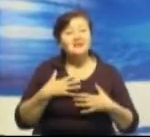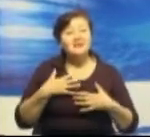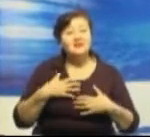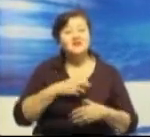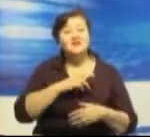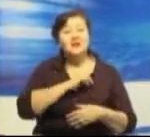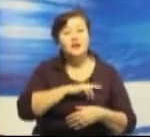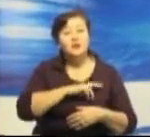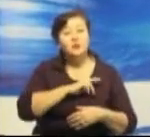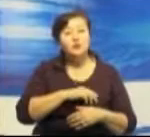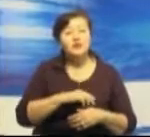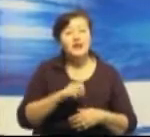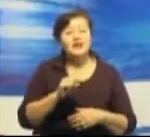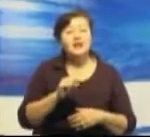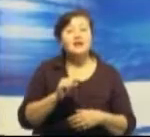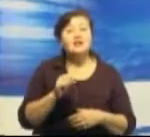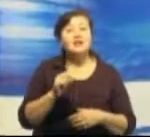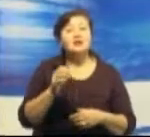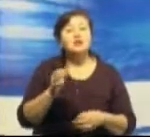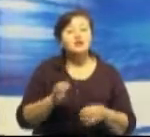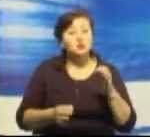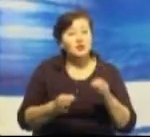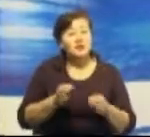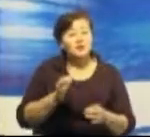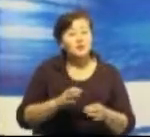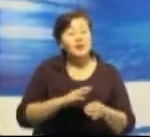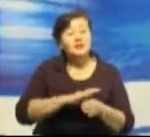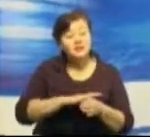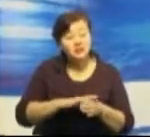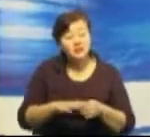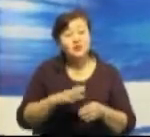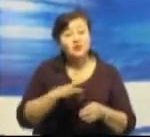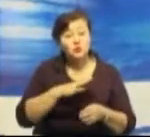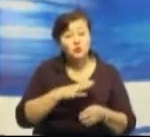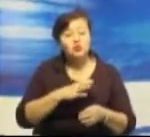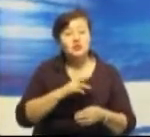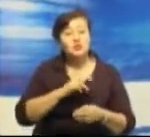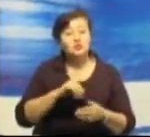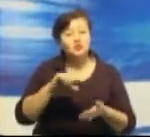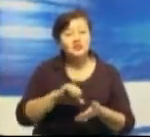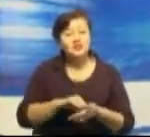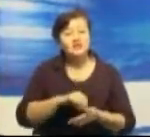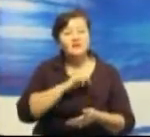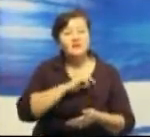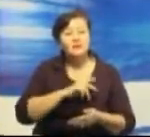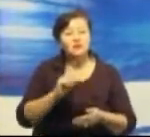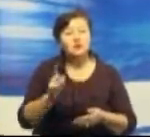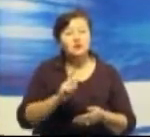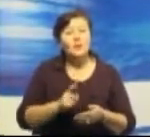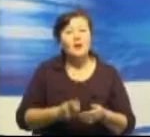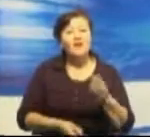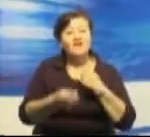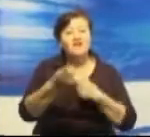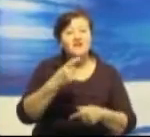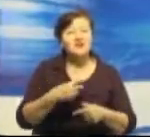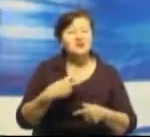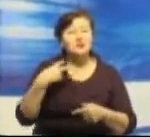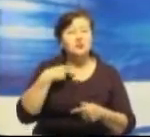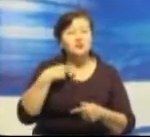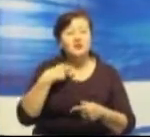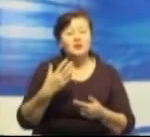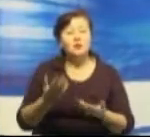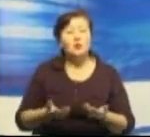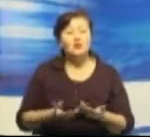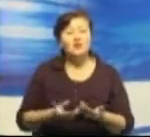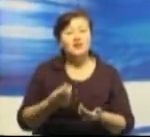сотрудники абонентского отдела и судоисполнители. На данный момент Теплокоммунэнерго в полной мере обеспечивает отоплением своих